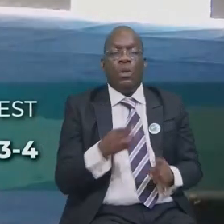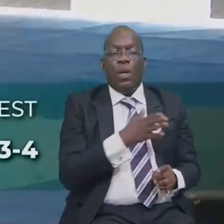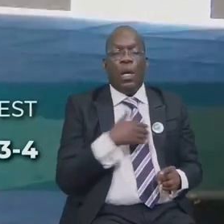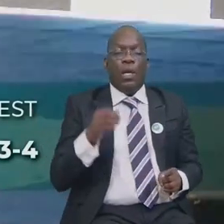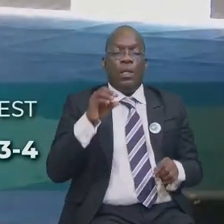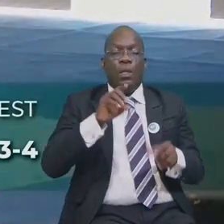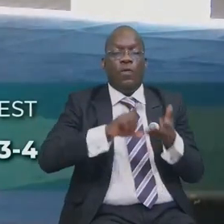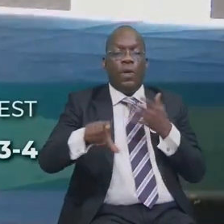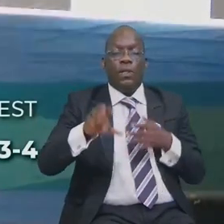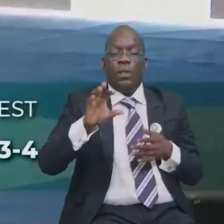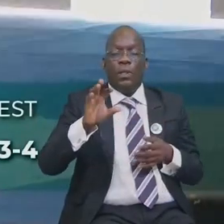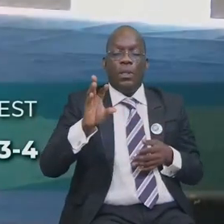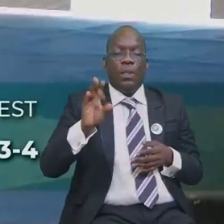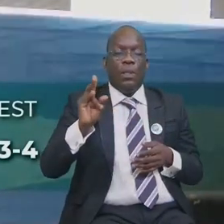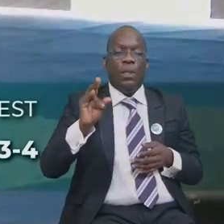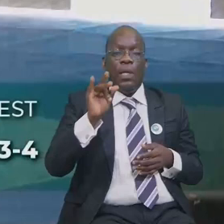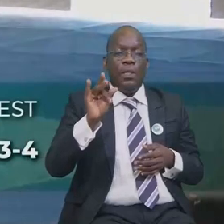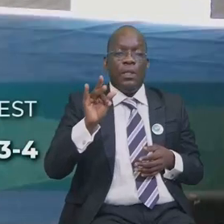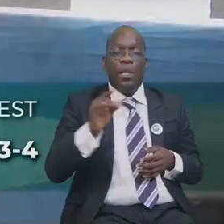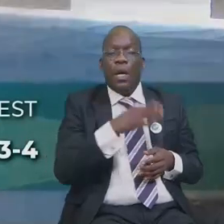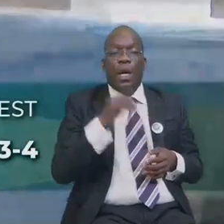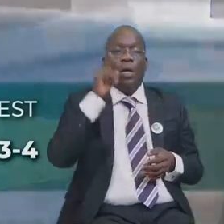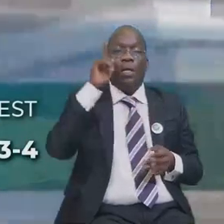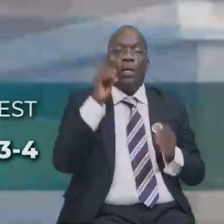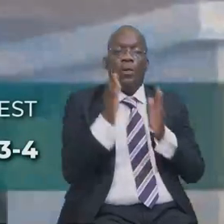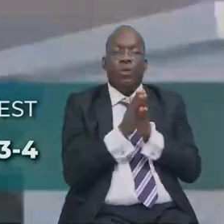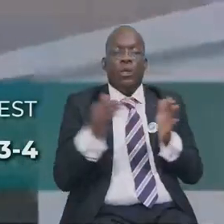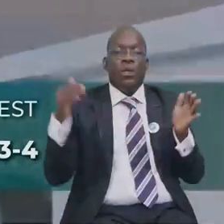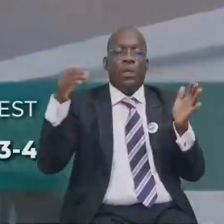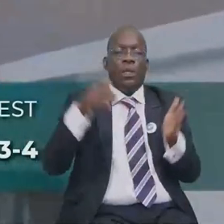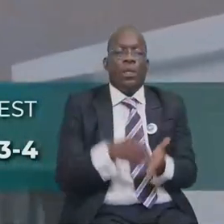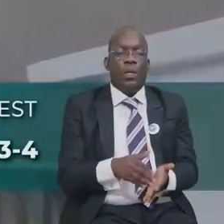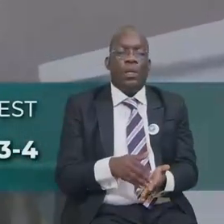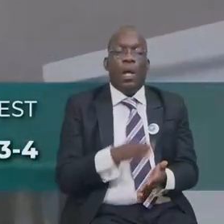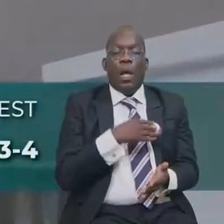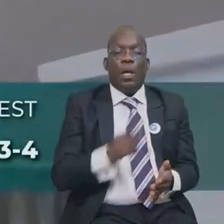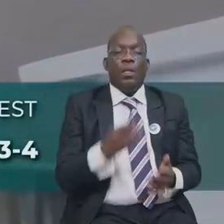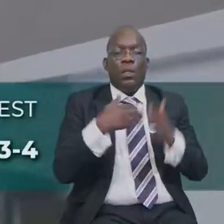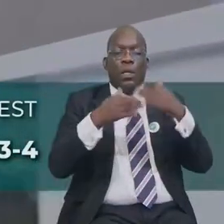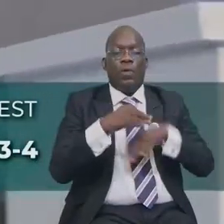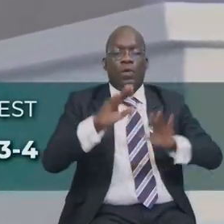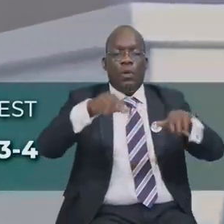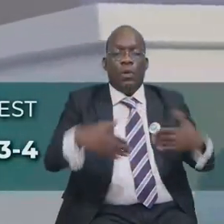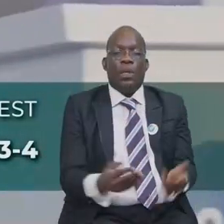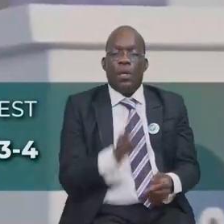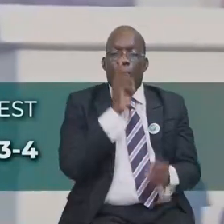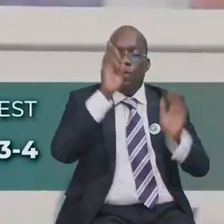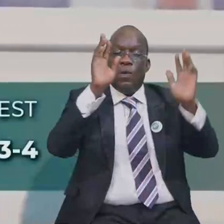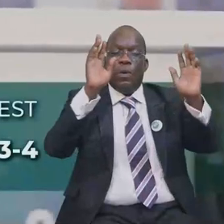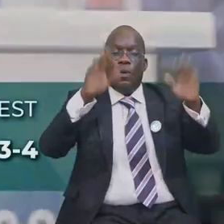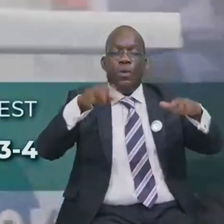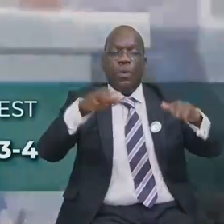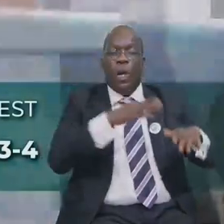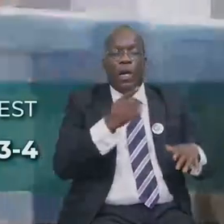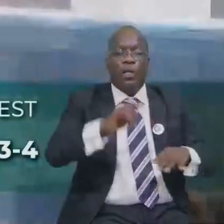et le ciel donna de la pluie et la terre produisit